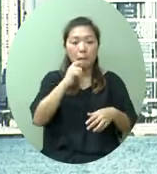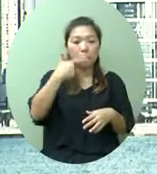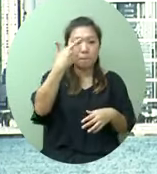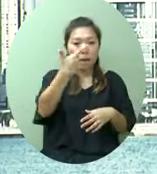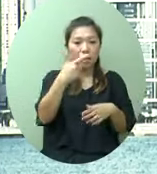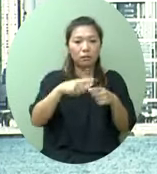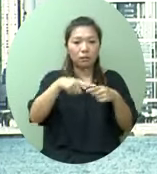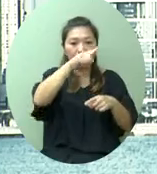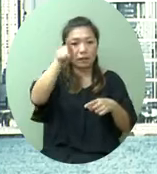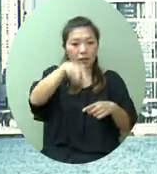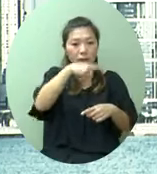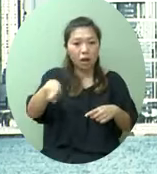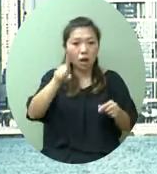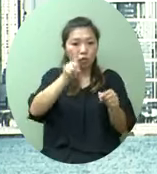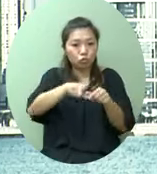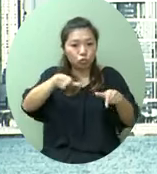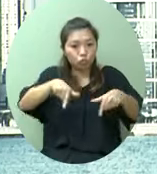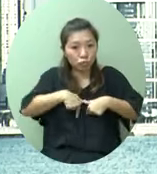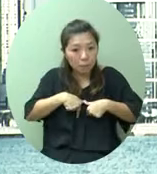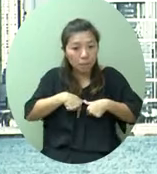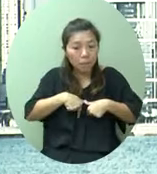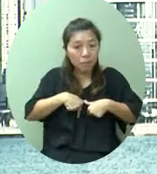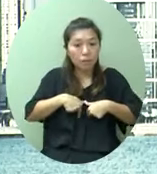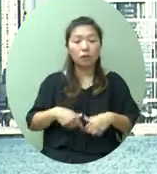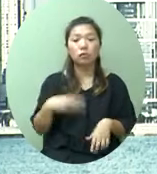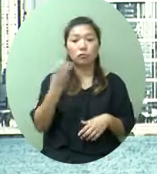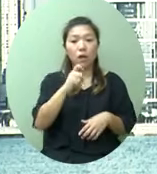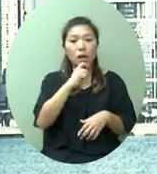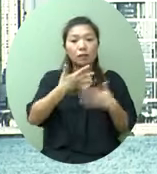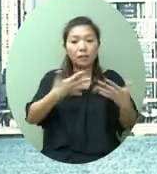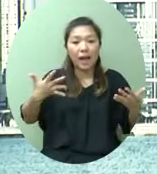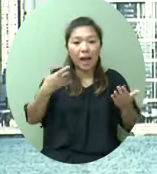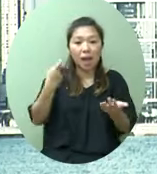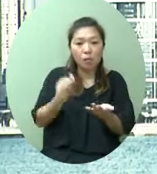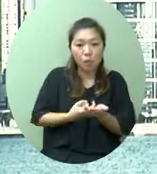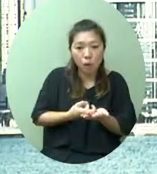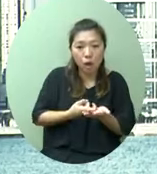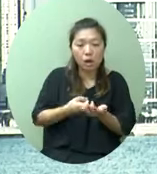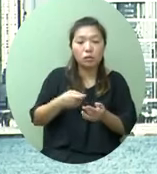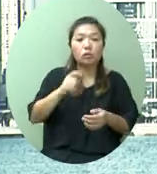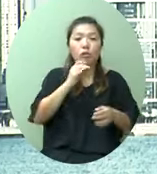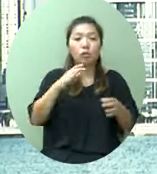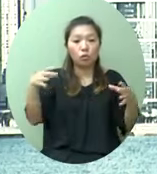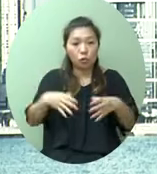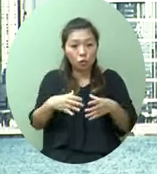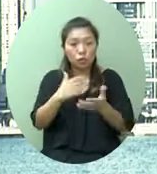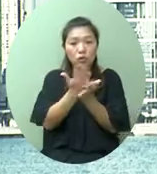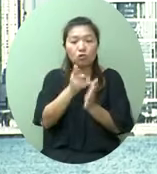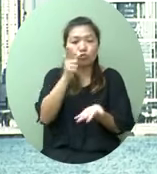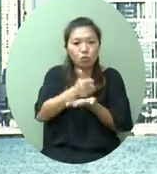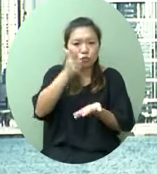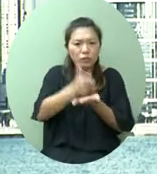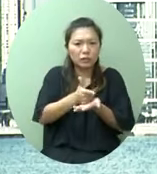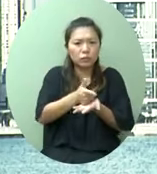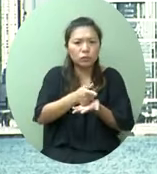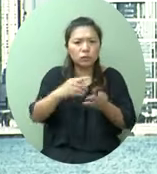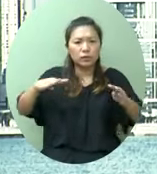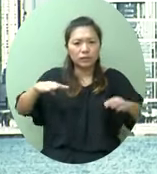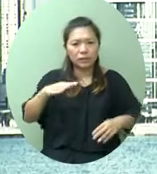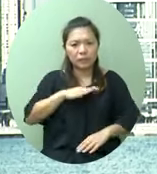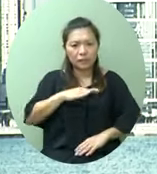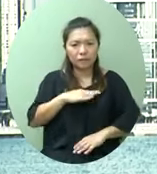啦嚇，咁亦都係我哋繼續喺粵港澳大灣區裏面會扮演一個重要嘅角色啦。咁近日亦都係公布